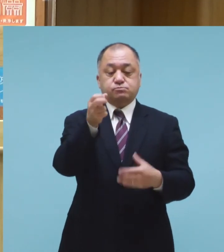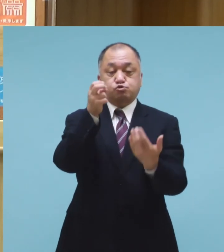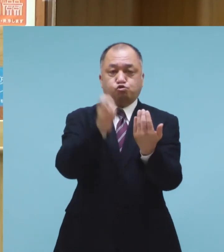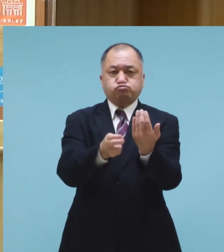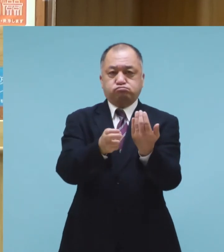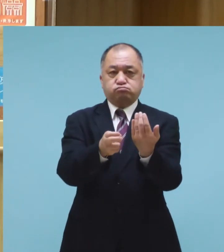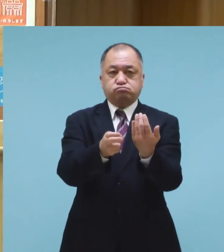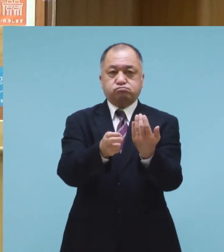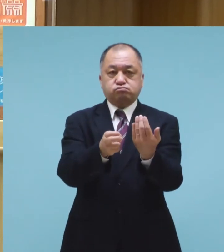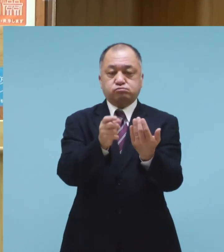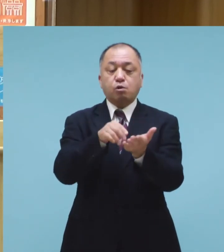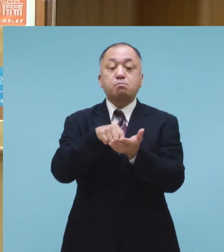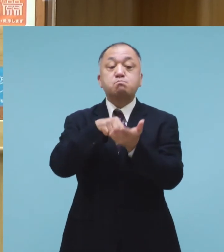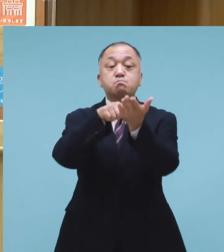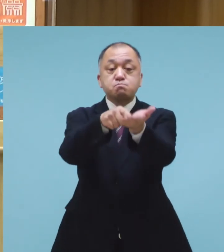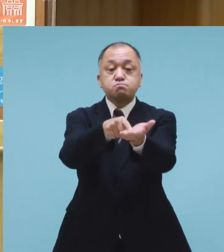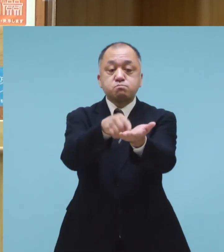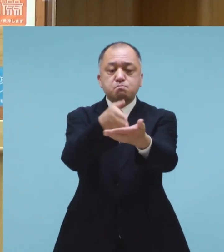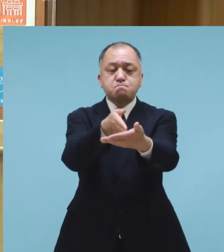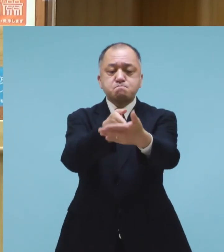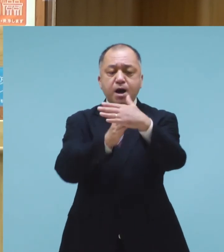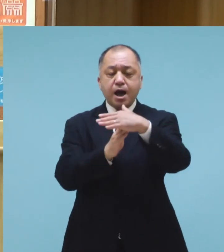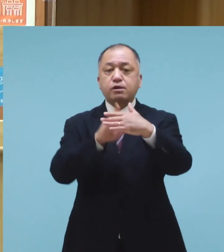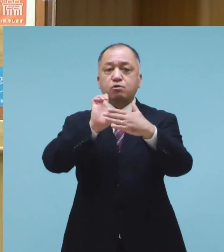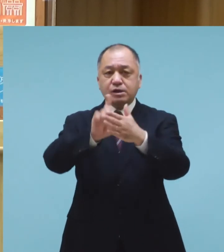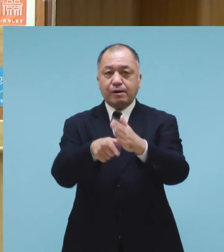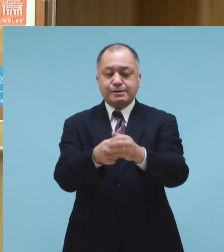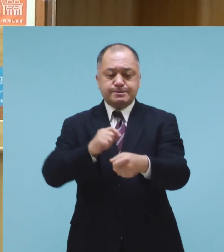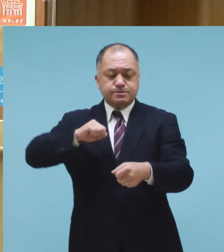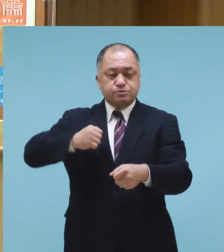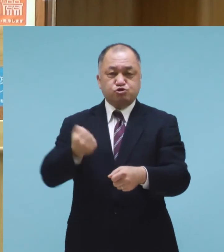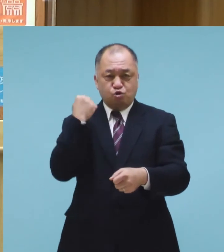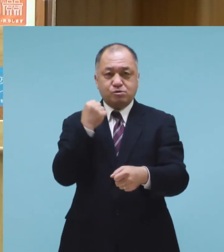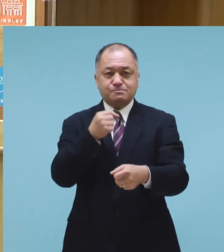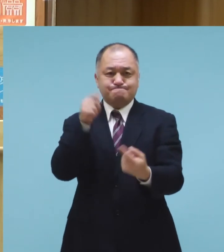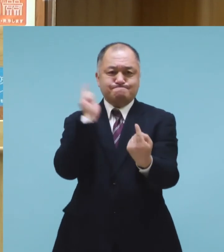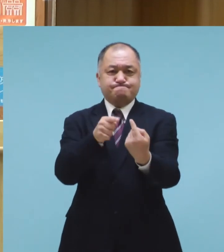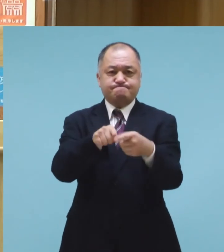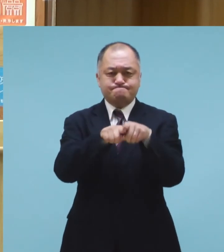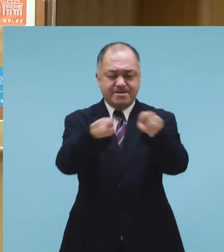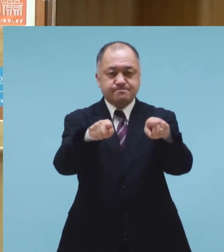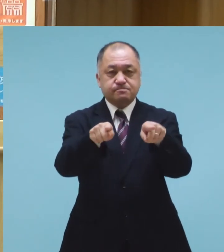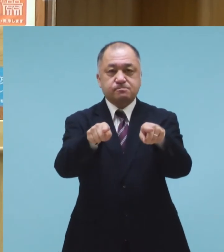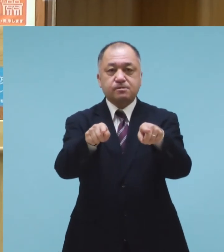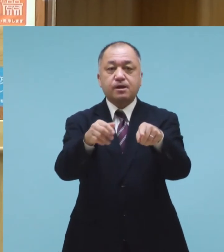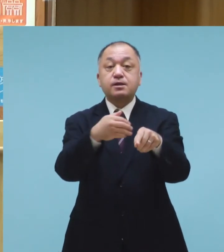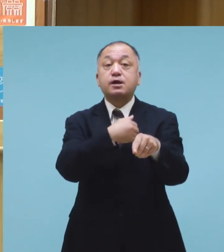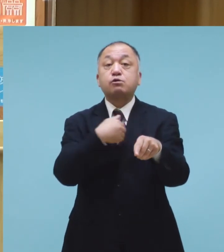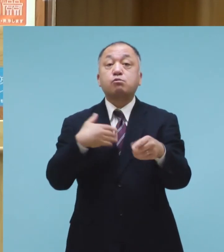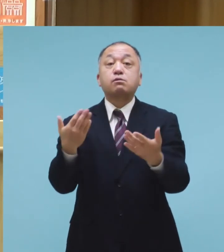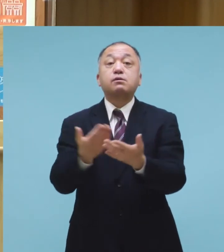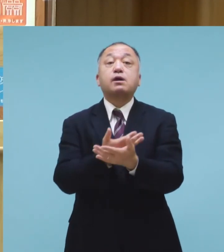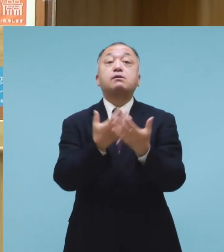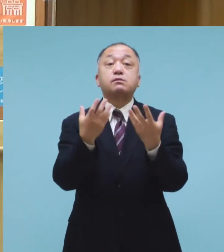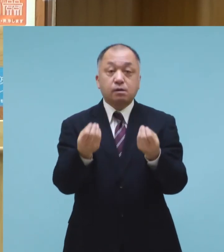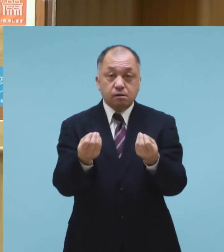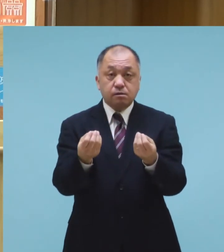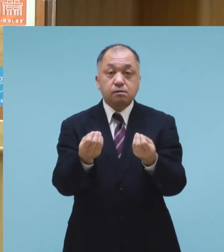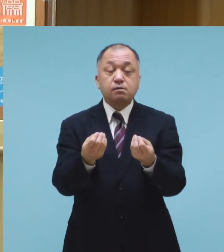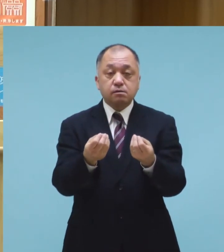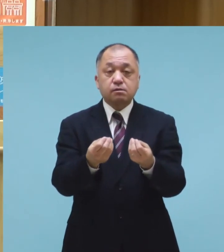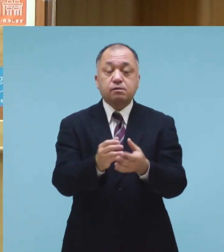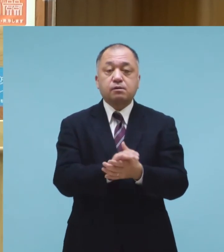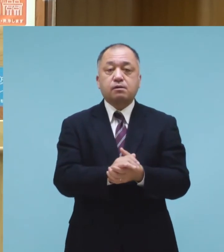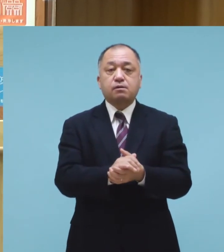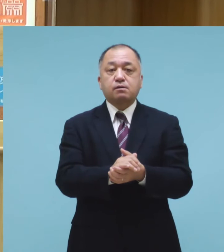場合はより強い措置を講じることができるようになりましたけれども、この現時点でもや